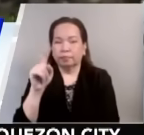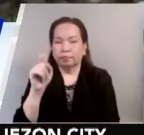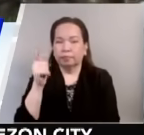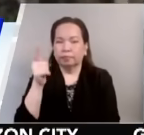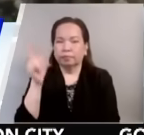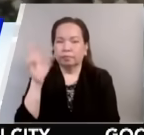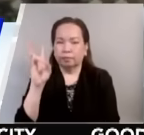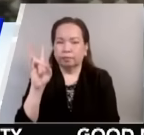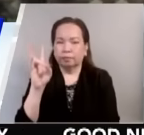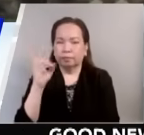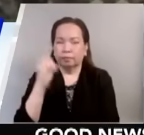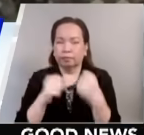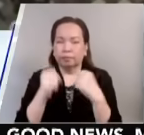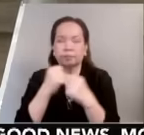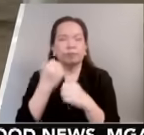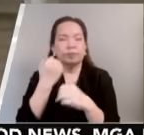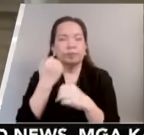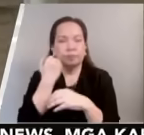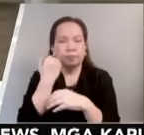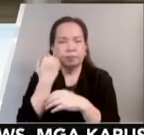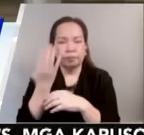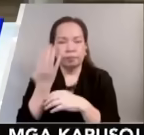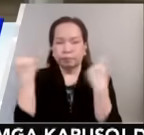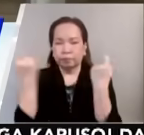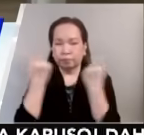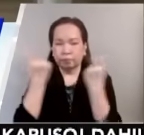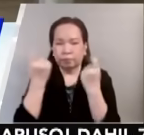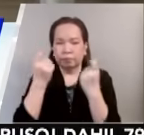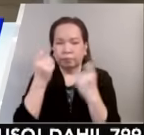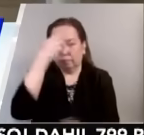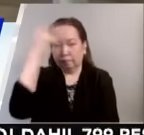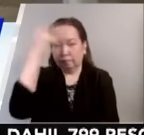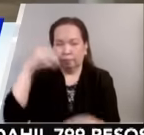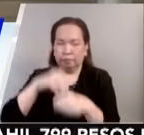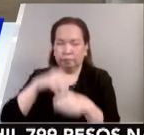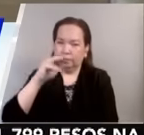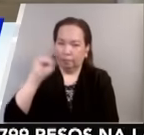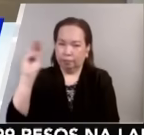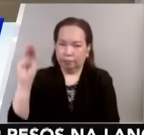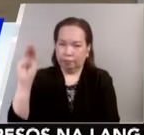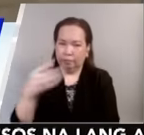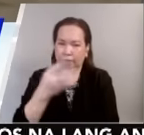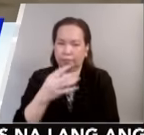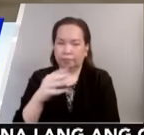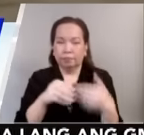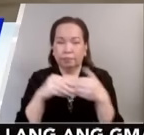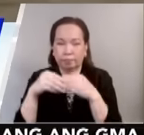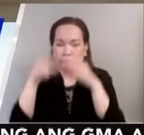Dr Jose Rizal sa luneta sa Maynila pinangunahan ang seremonya ni Pangulong Bongbong